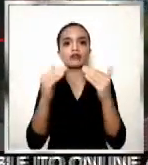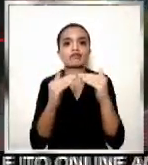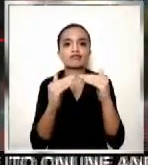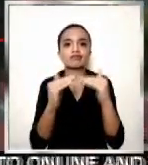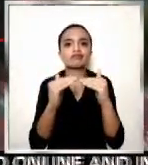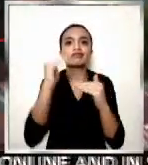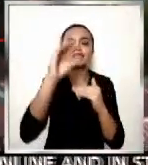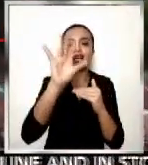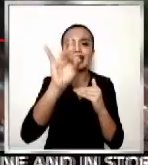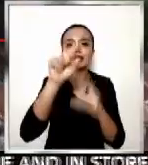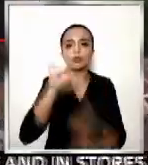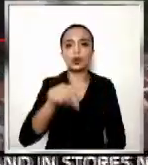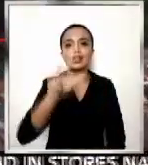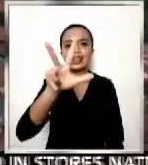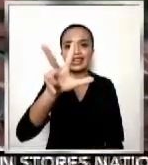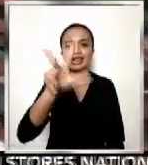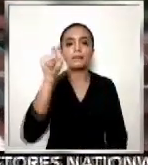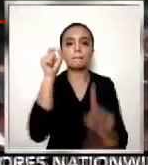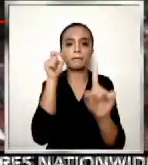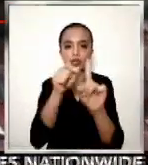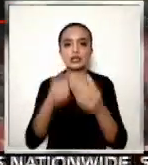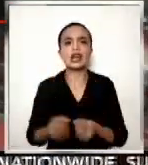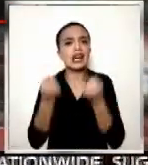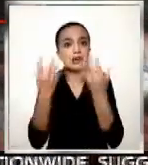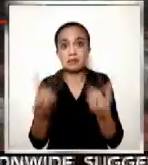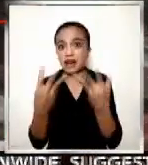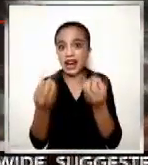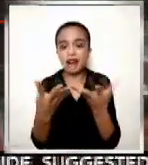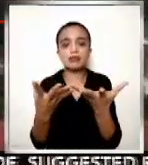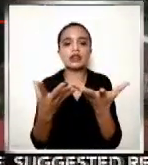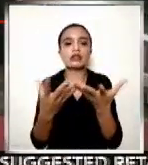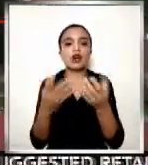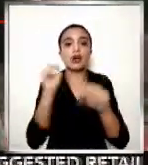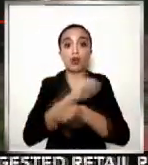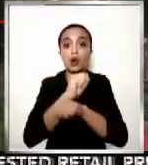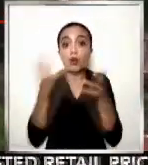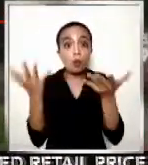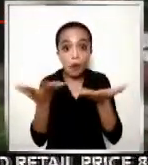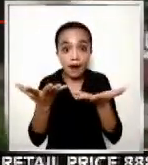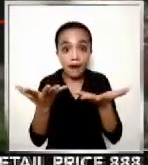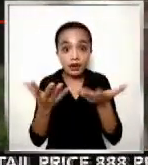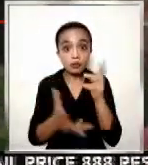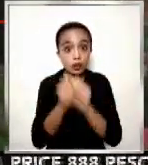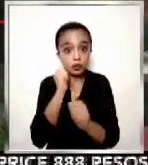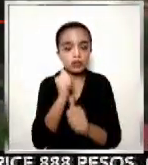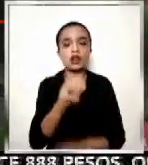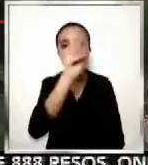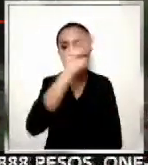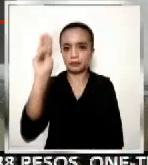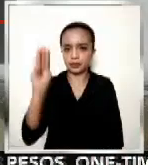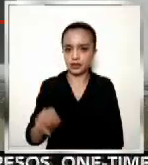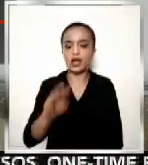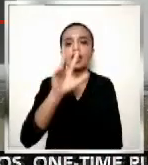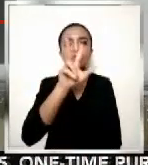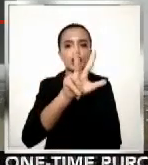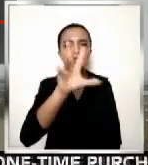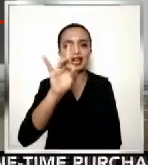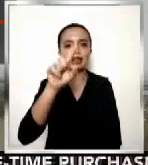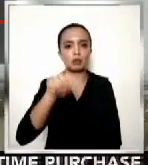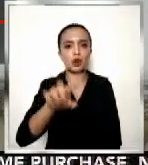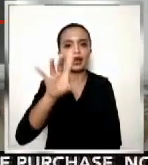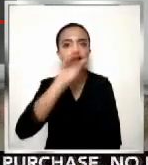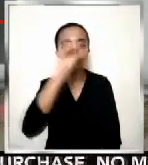points. Pinakamarami pa rin walang trabaho sa Metro Manila na nasa 30.8%. Sinundan ng